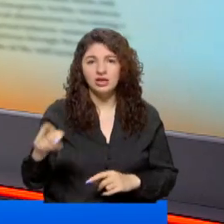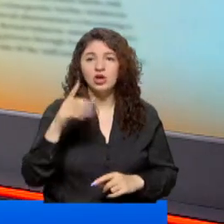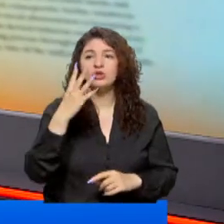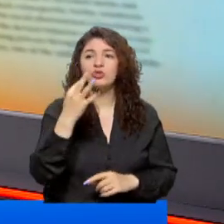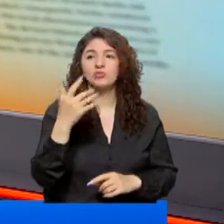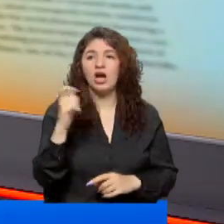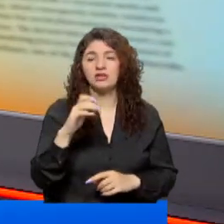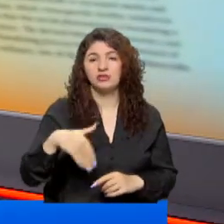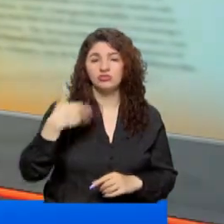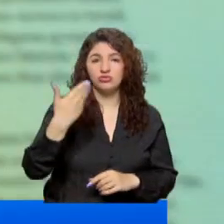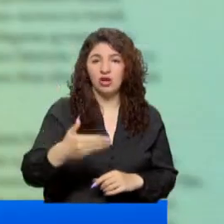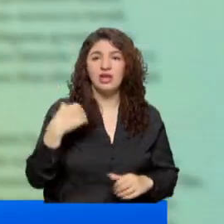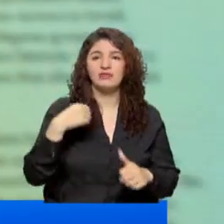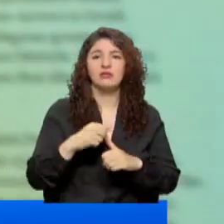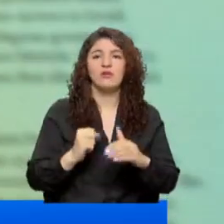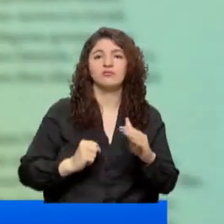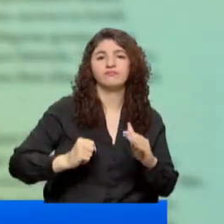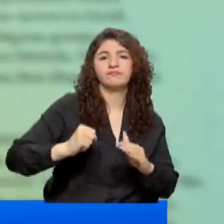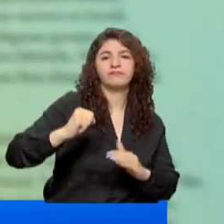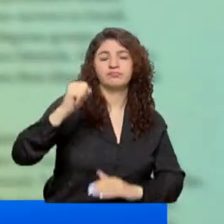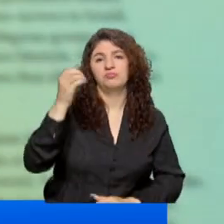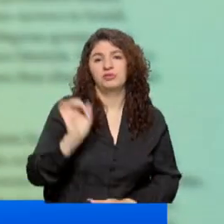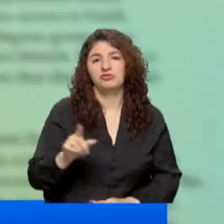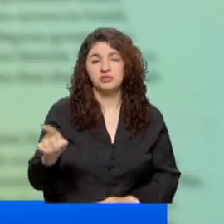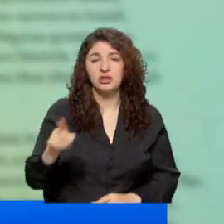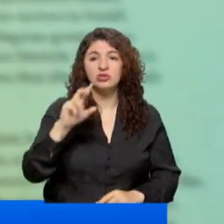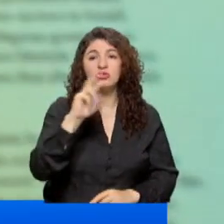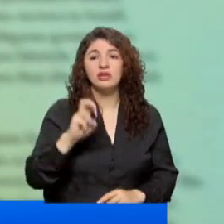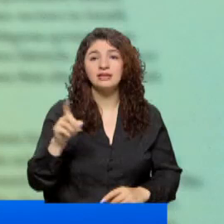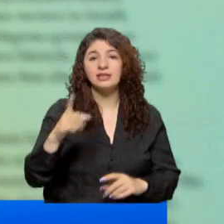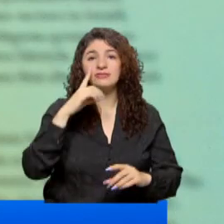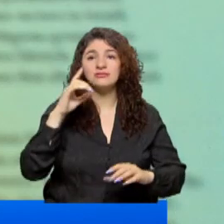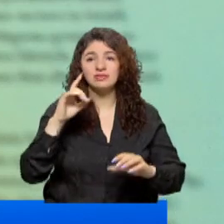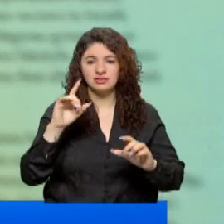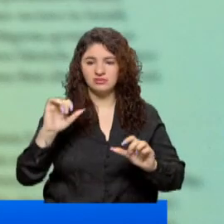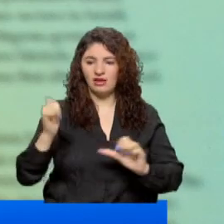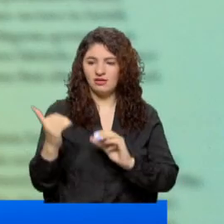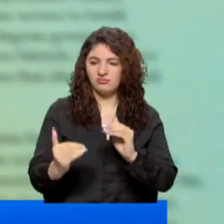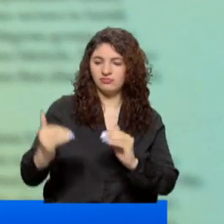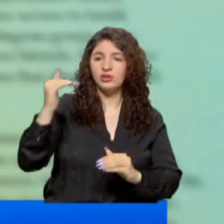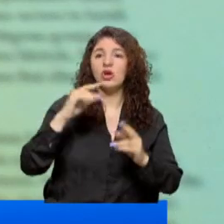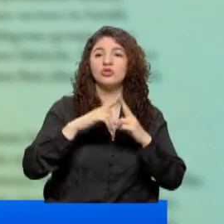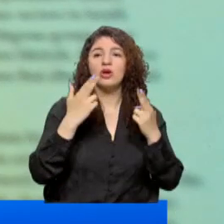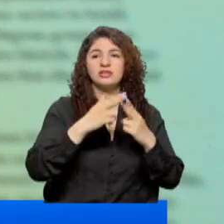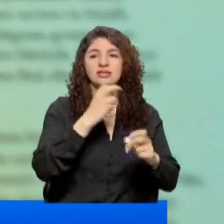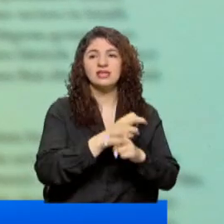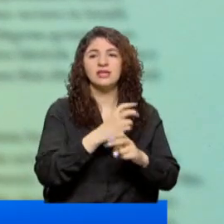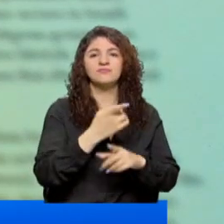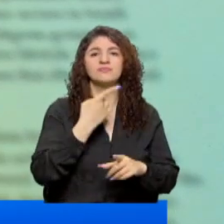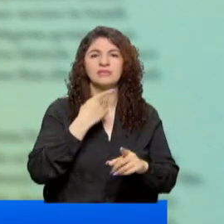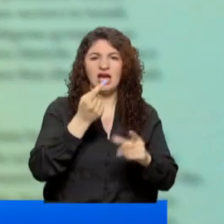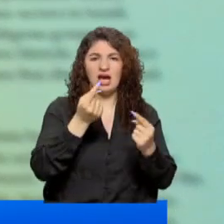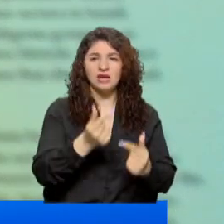dört buçuk ayı ardından tekrar çıkış Trend'in de dolardaki değerlenme küresel risk iştahının azalması